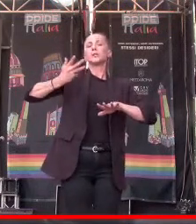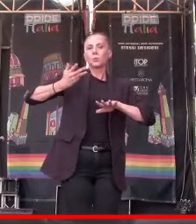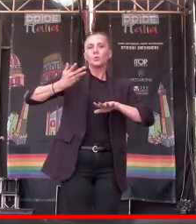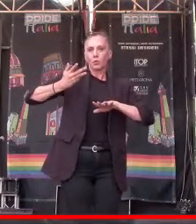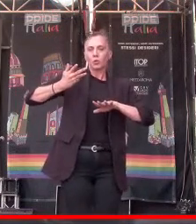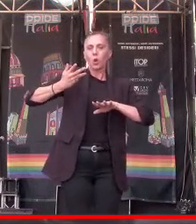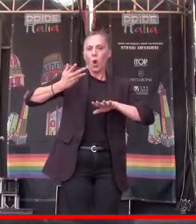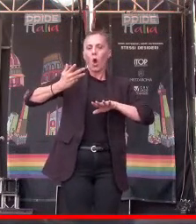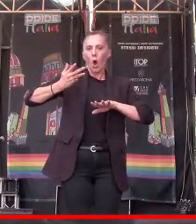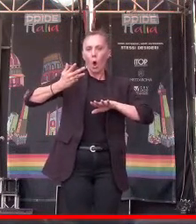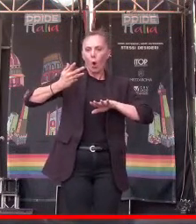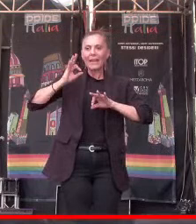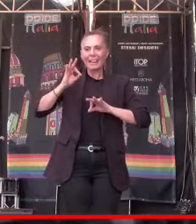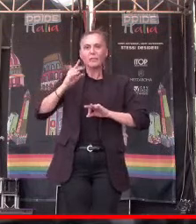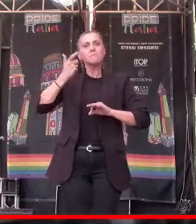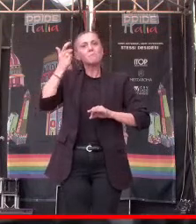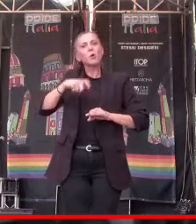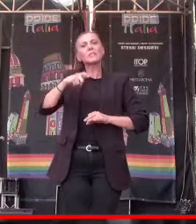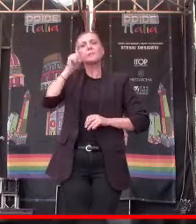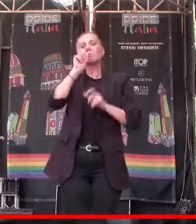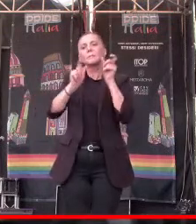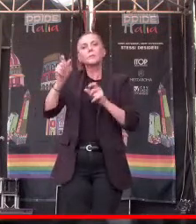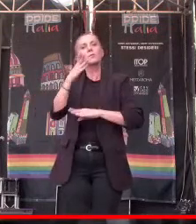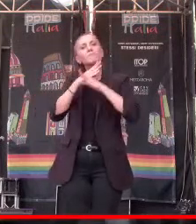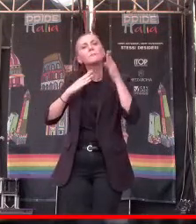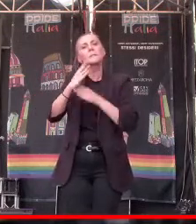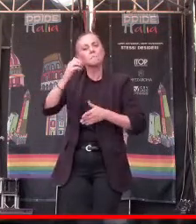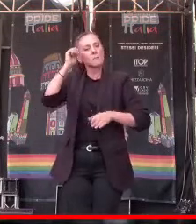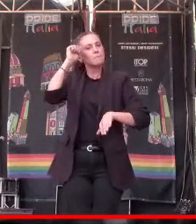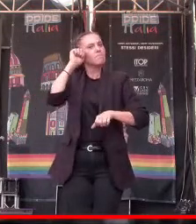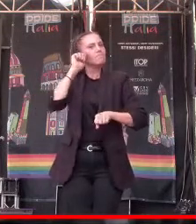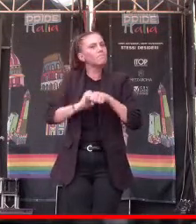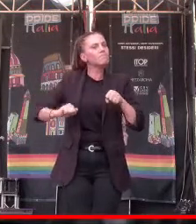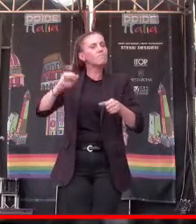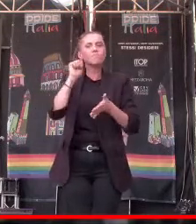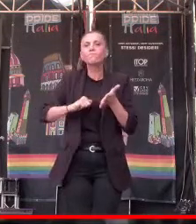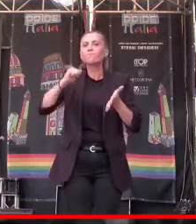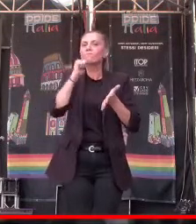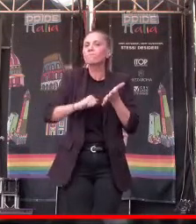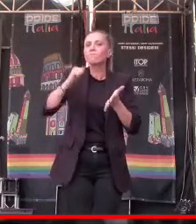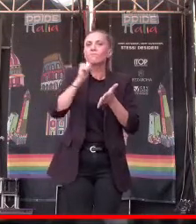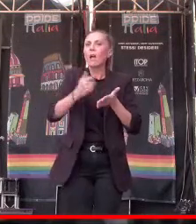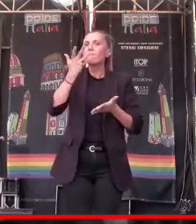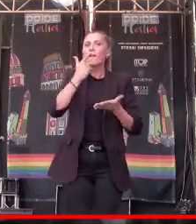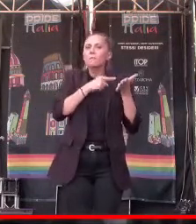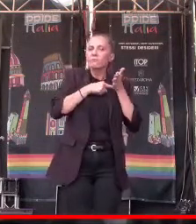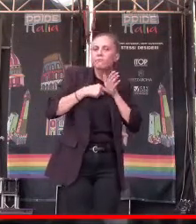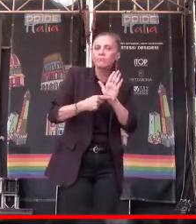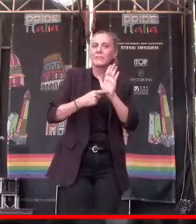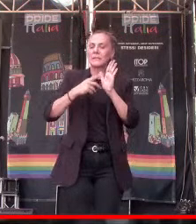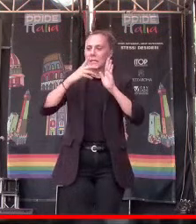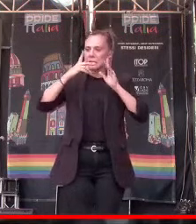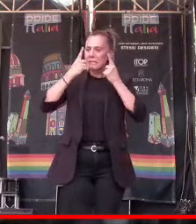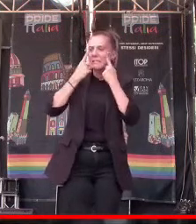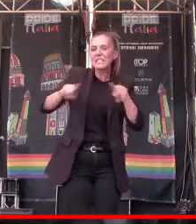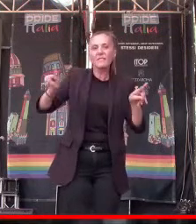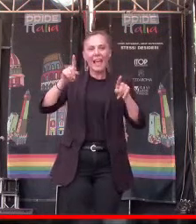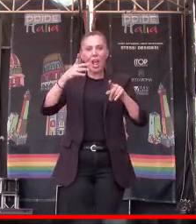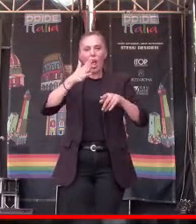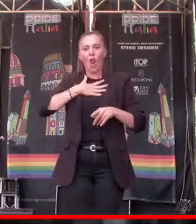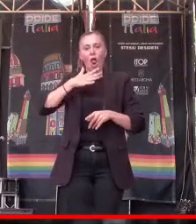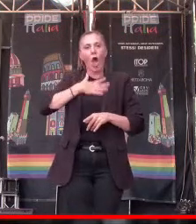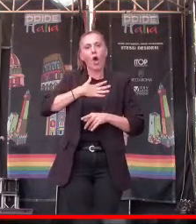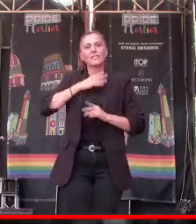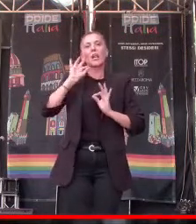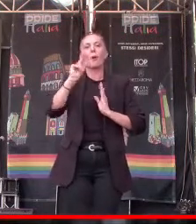che sono testarde, perché vogliamo veramente dare un contributo, rappresentare qualcosa di diverso con le nostre biografie, che